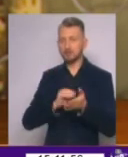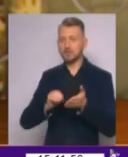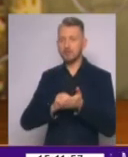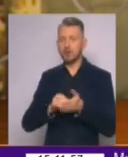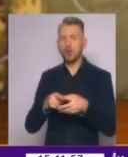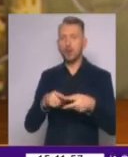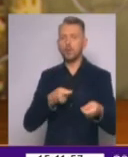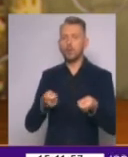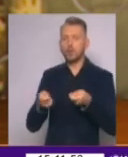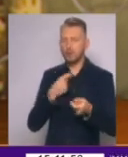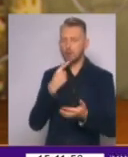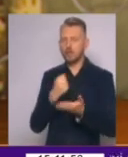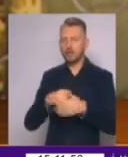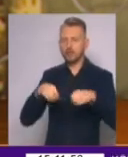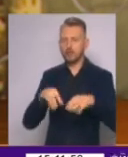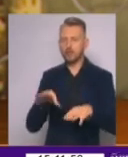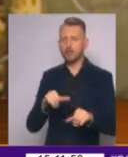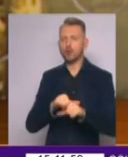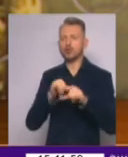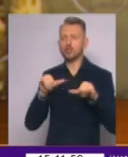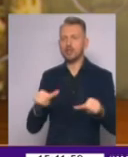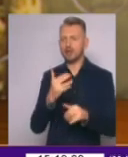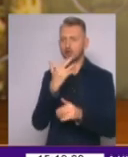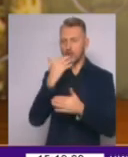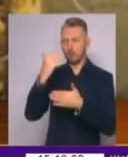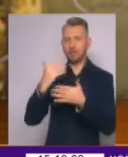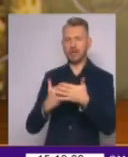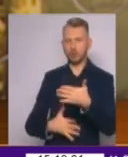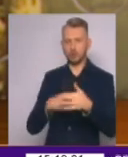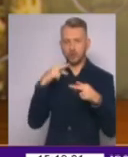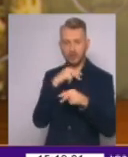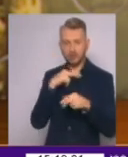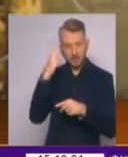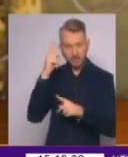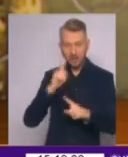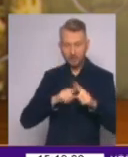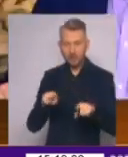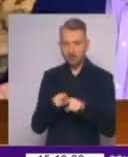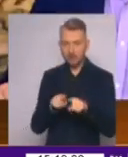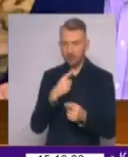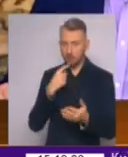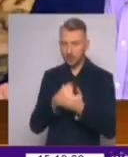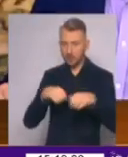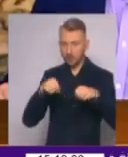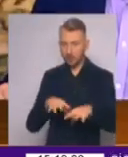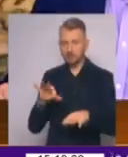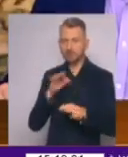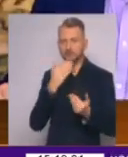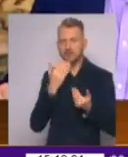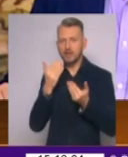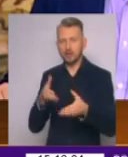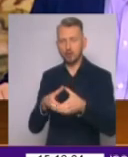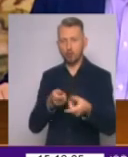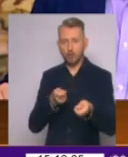про розширення національного переліку ліків. Київрада так само прийняла рішення з приводу звернення до уряду, знову ж таки, з